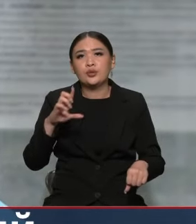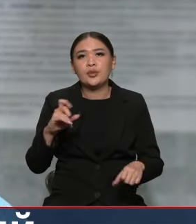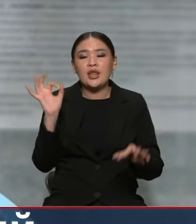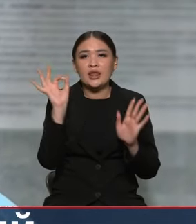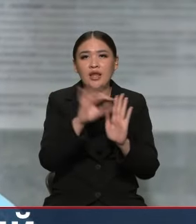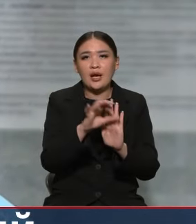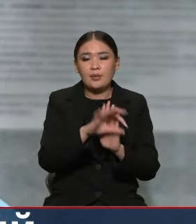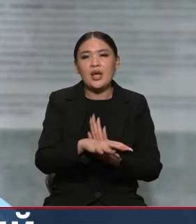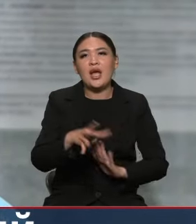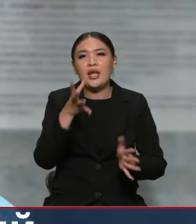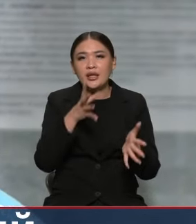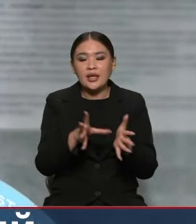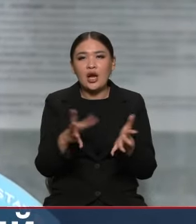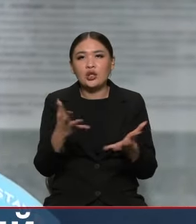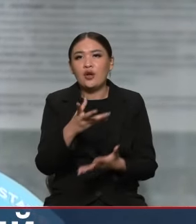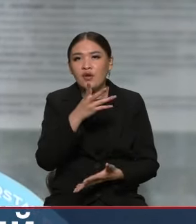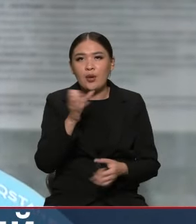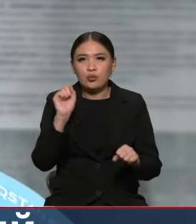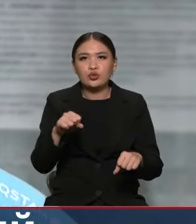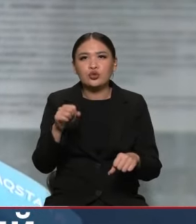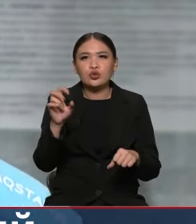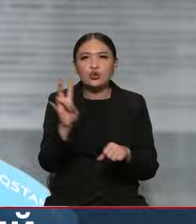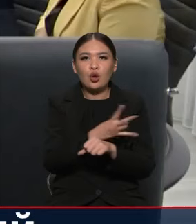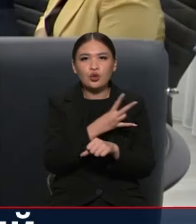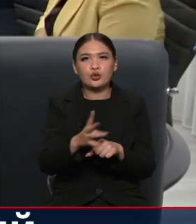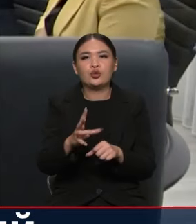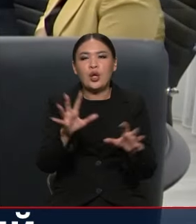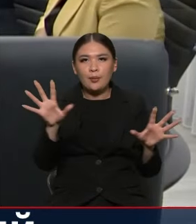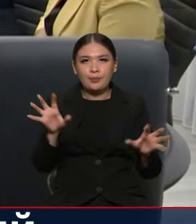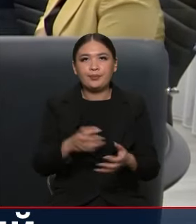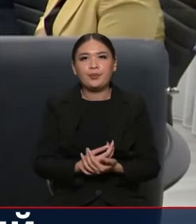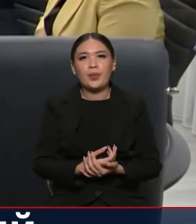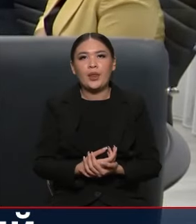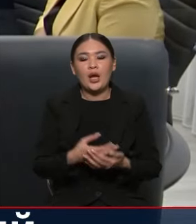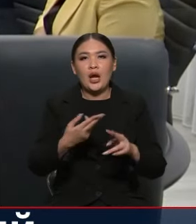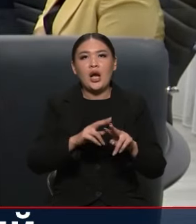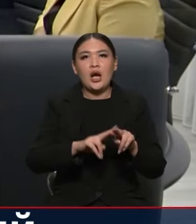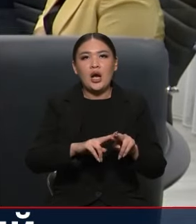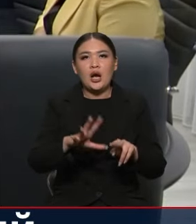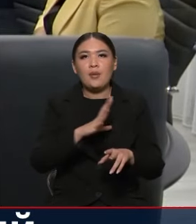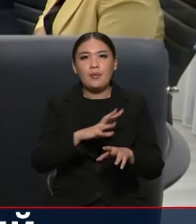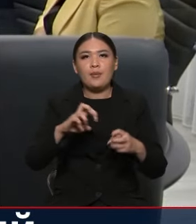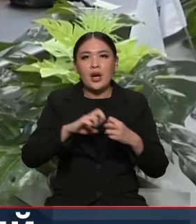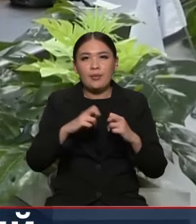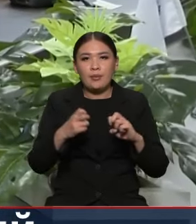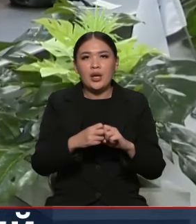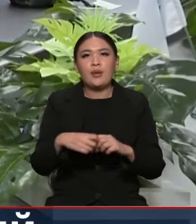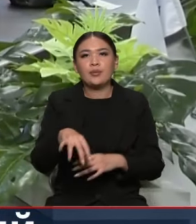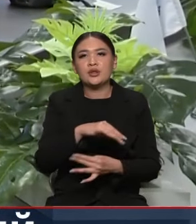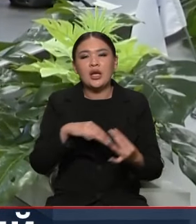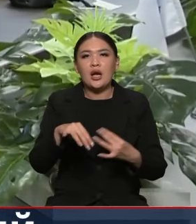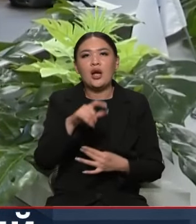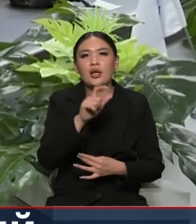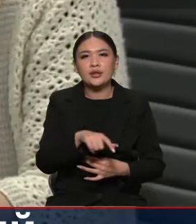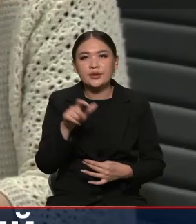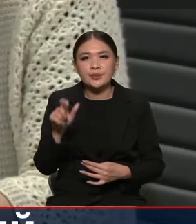накопители электроэнергии, которые будут в это время ночью заряжаться. В ходе встречи обсудили и проблему подготовки квалифицированных кадров